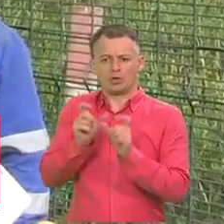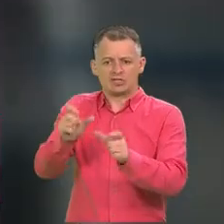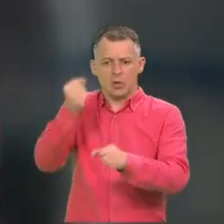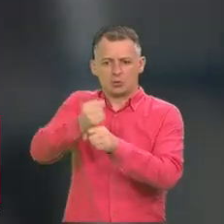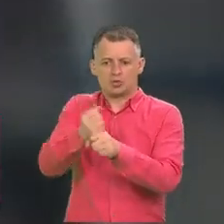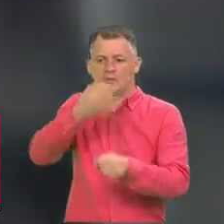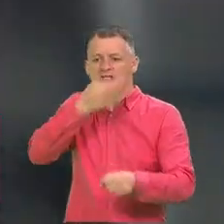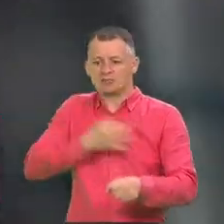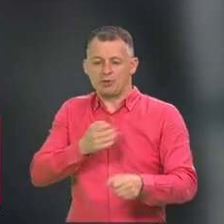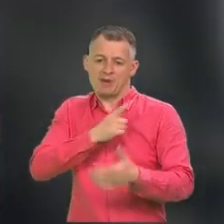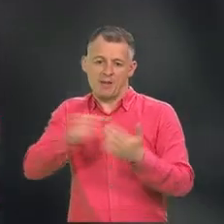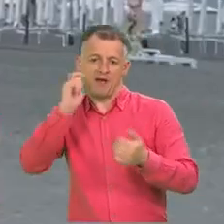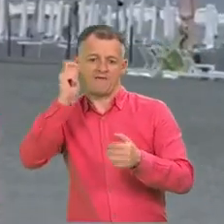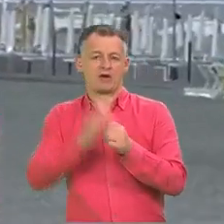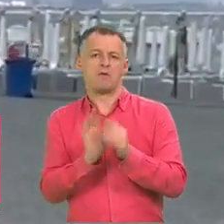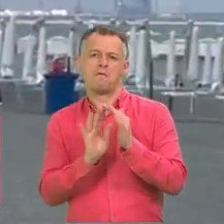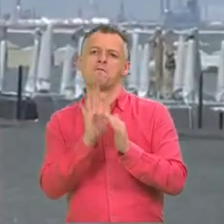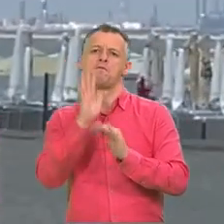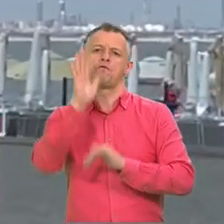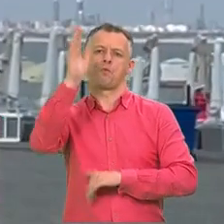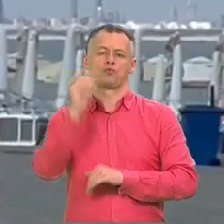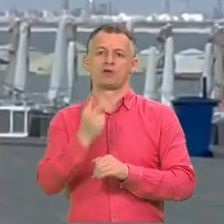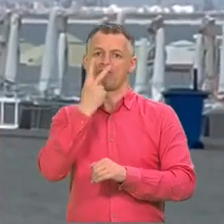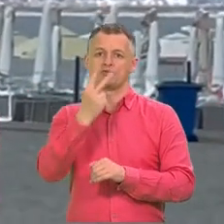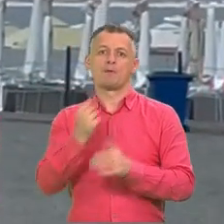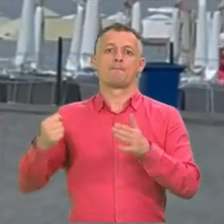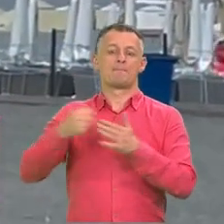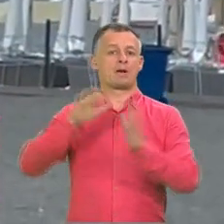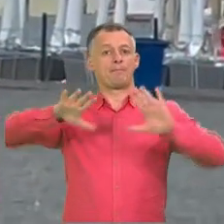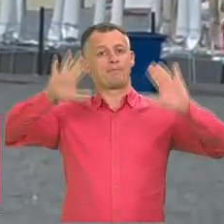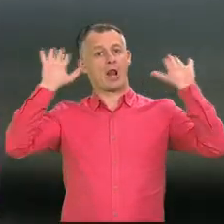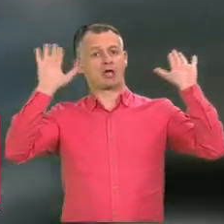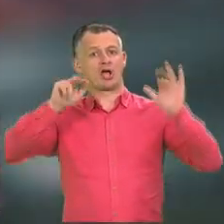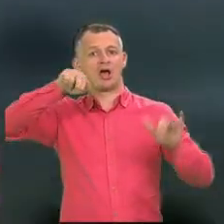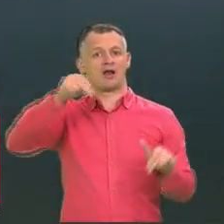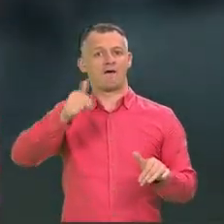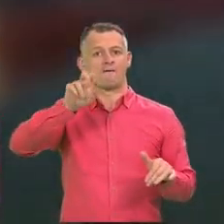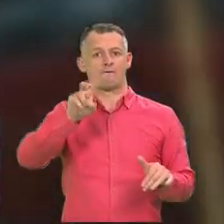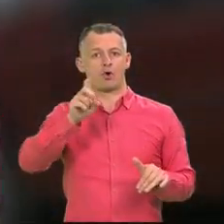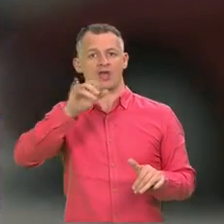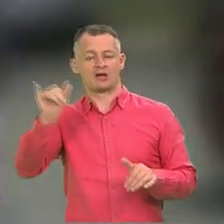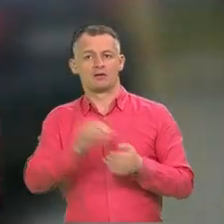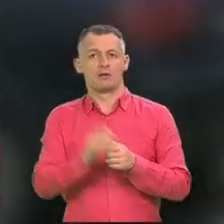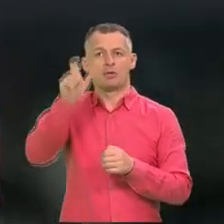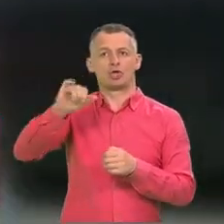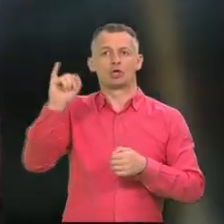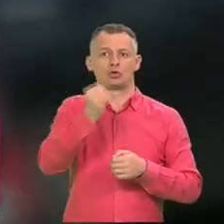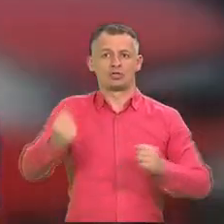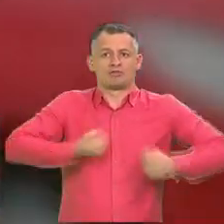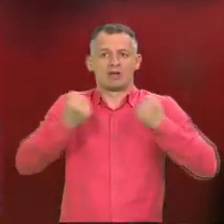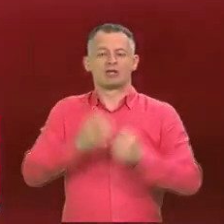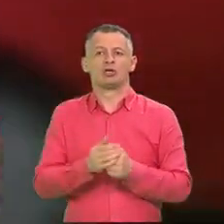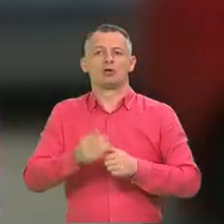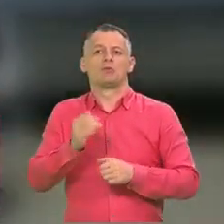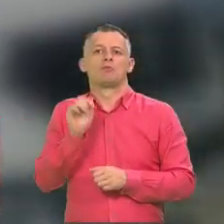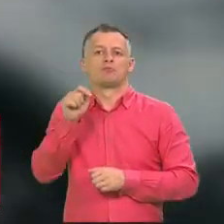afară. Fumul dens și gros s-a văzut până pe plaja din Năvodari. Turiștii s-au speriat. De ce e frate acolo, mamă, frate?